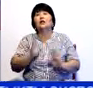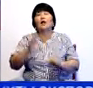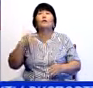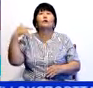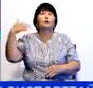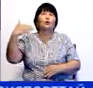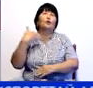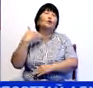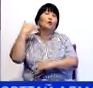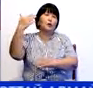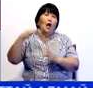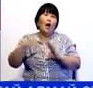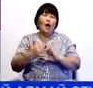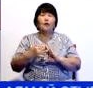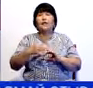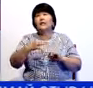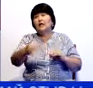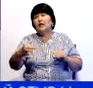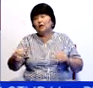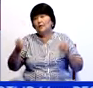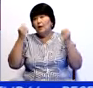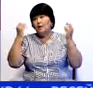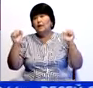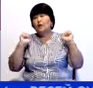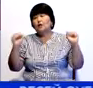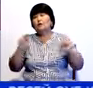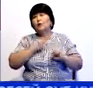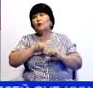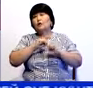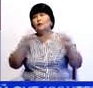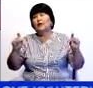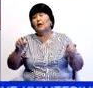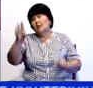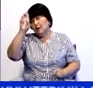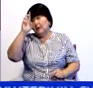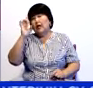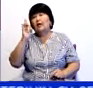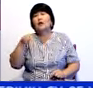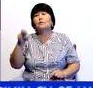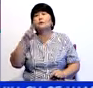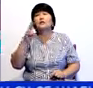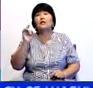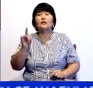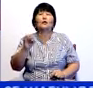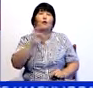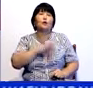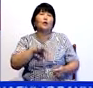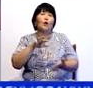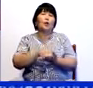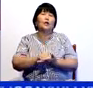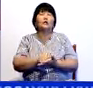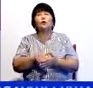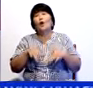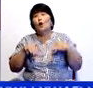көтерілді. Аудандар мен елді мекендердегі мәдениет және спорт мекемелерінде мемлекеттік рәміздердің қолданыстағы заңнамаларға сәйкес орналасуы мен